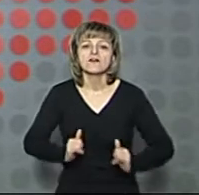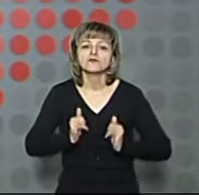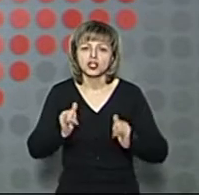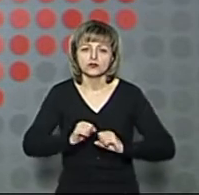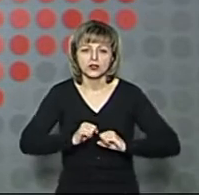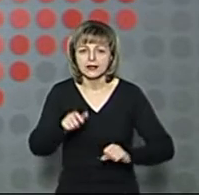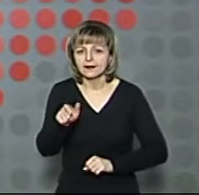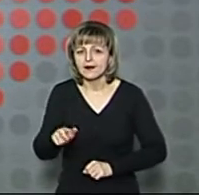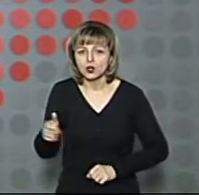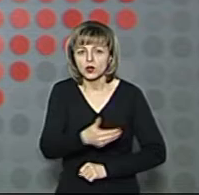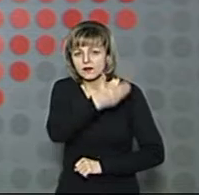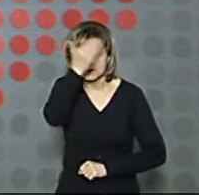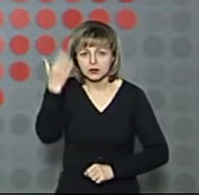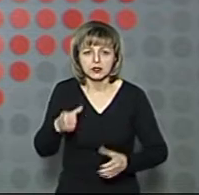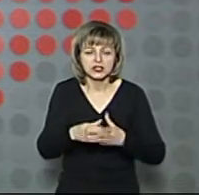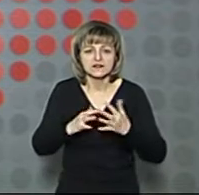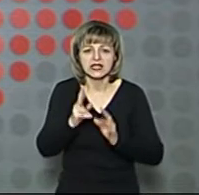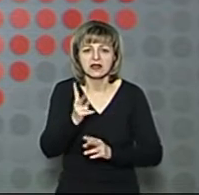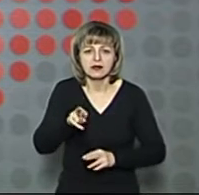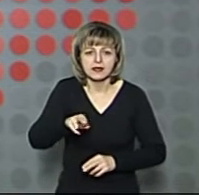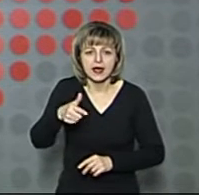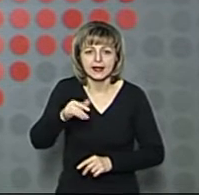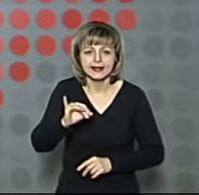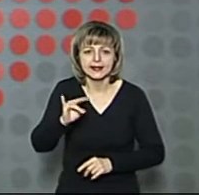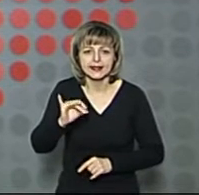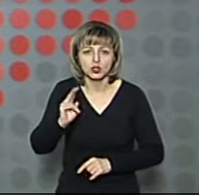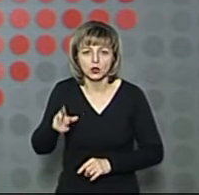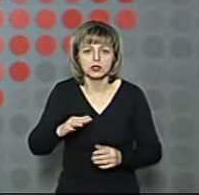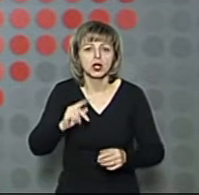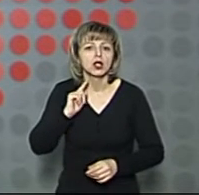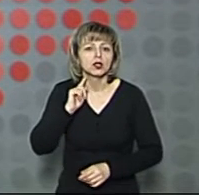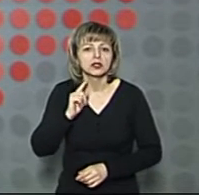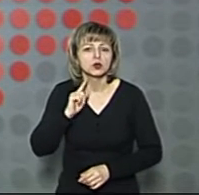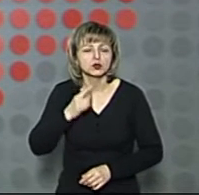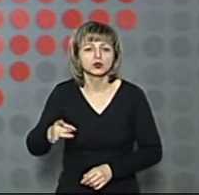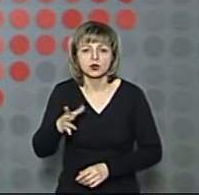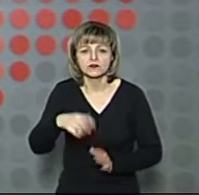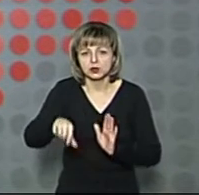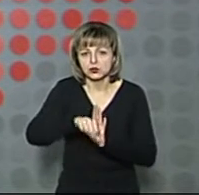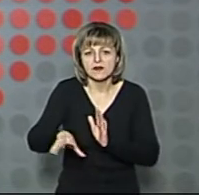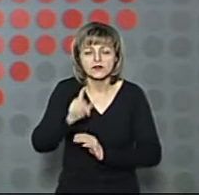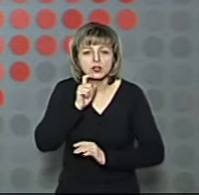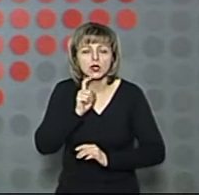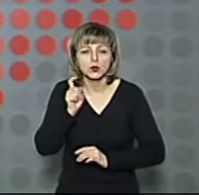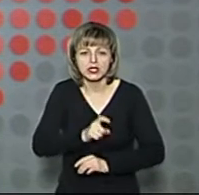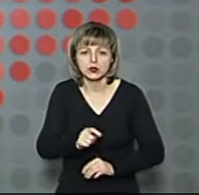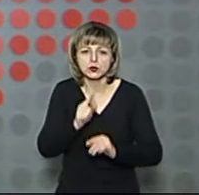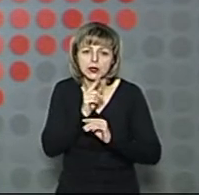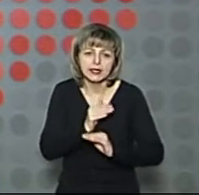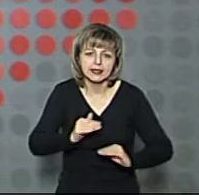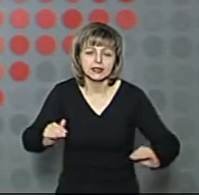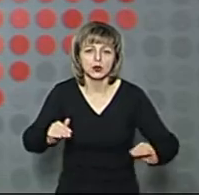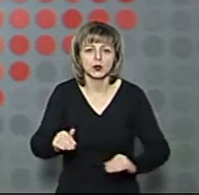Вшанували героїв Небесної Сотні у селі Княгининок Луцького району. Жителі села долучилися до всеукраїнської тихої акції